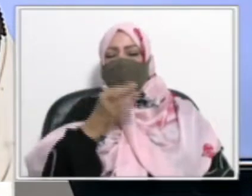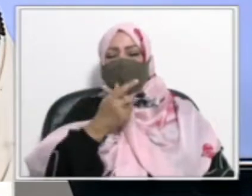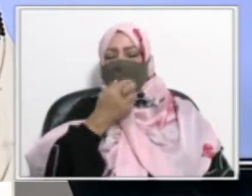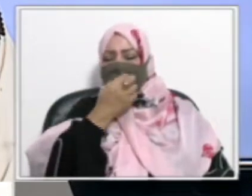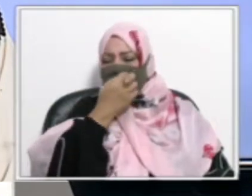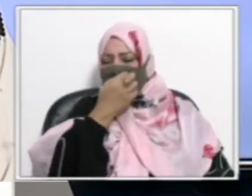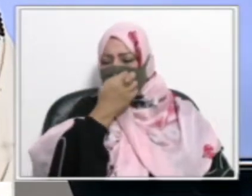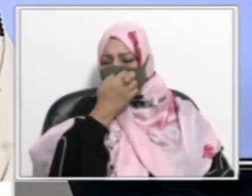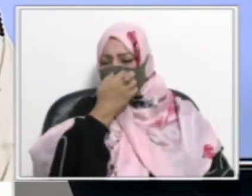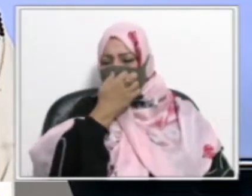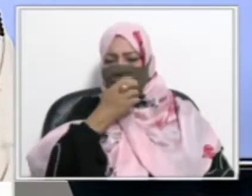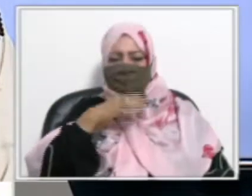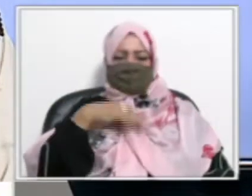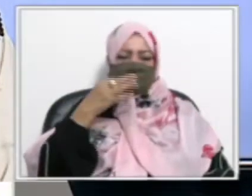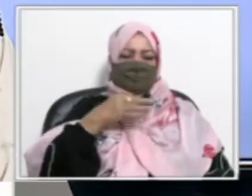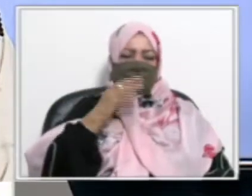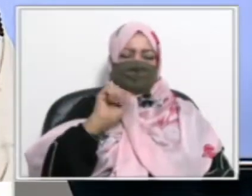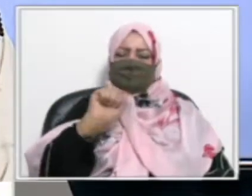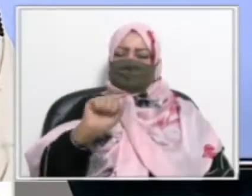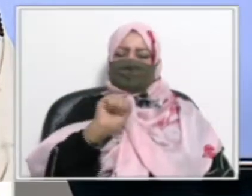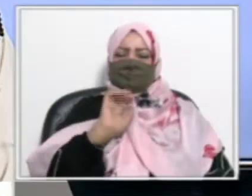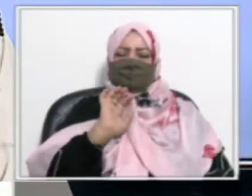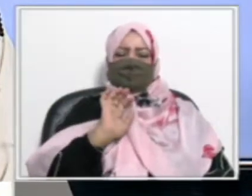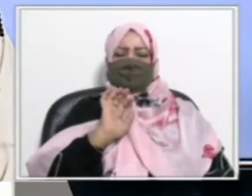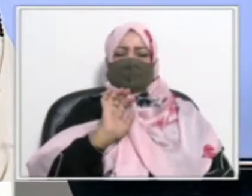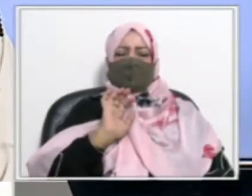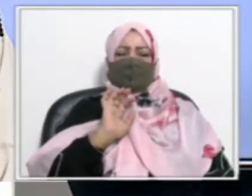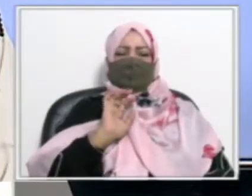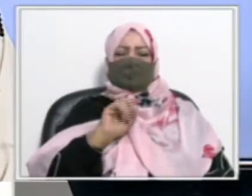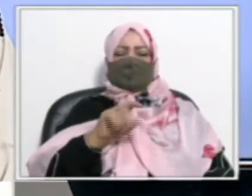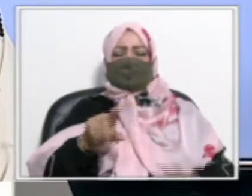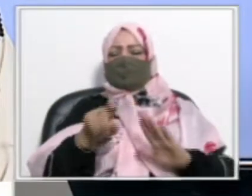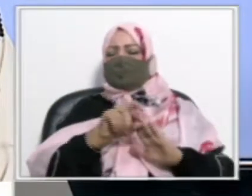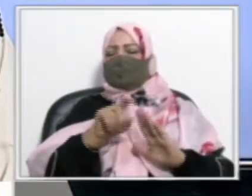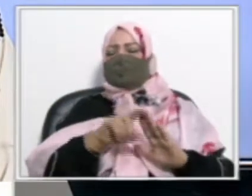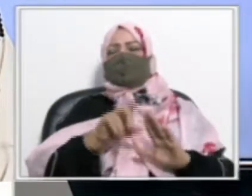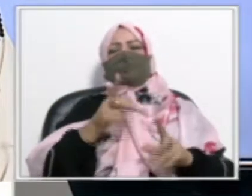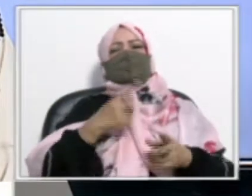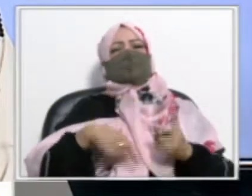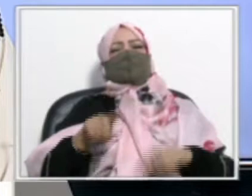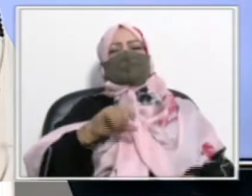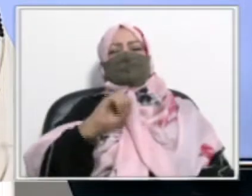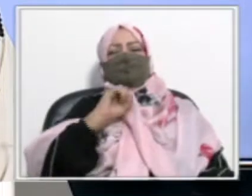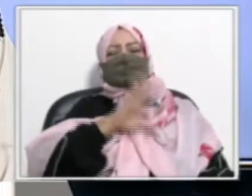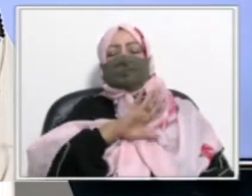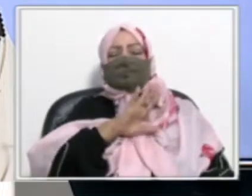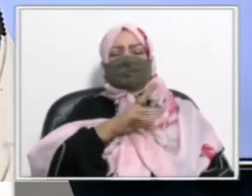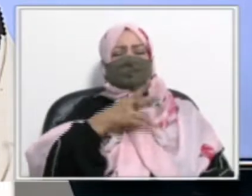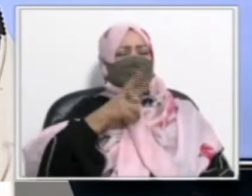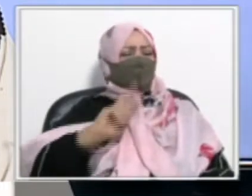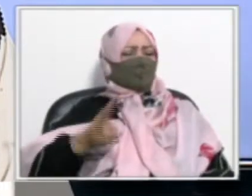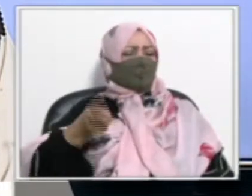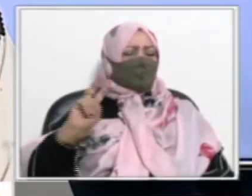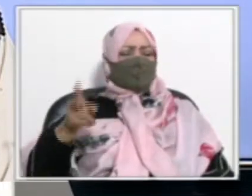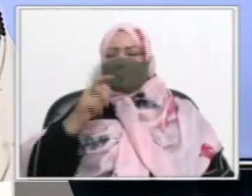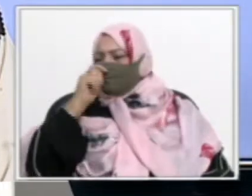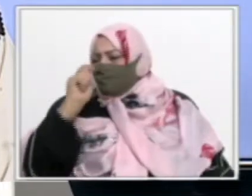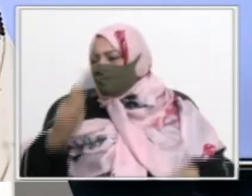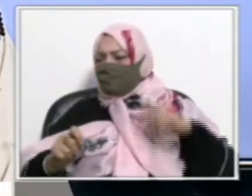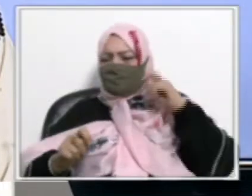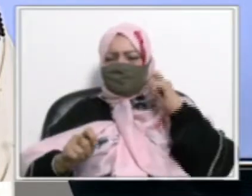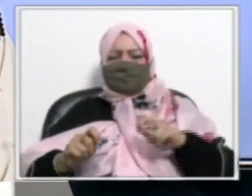هو يؤدي إلى فتنة بين الناس، والفتنة أشد من القتل كما قال الله عز وجل، وكل ما هو